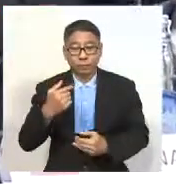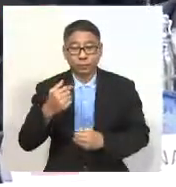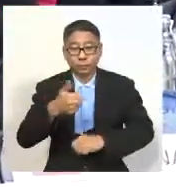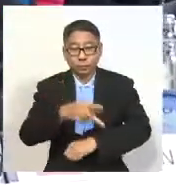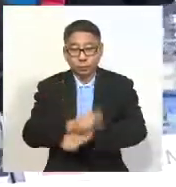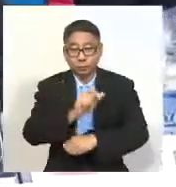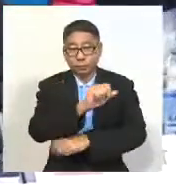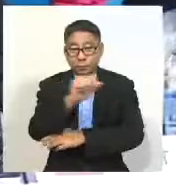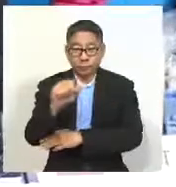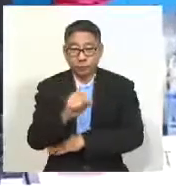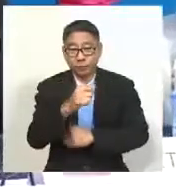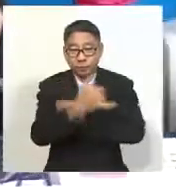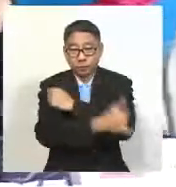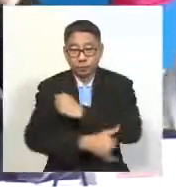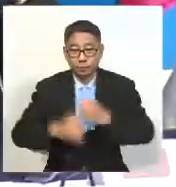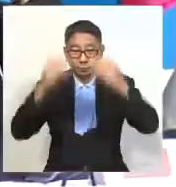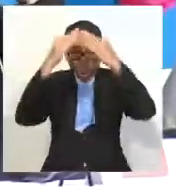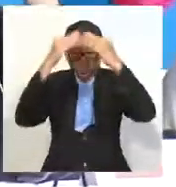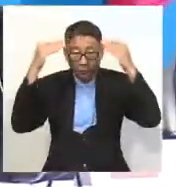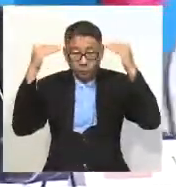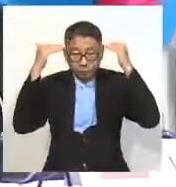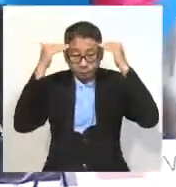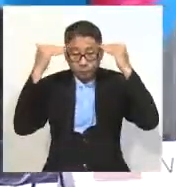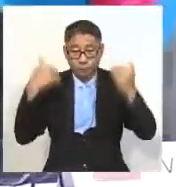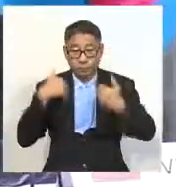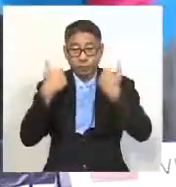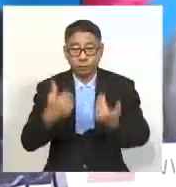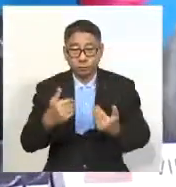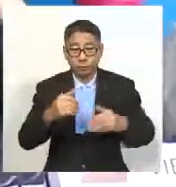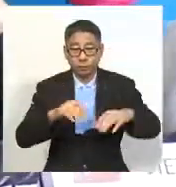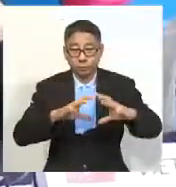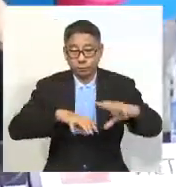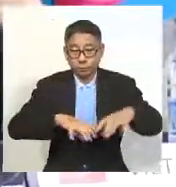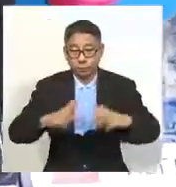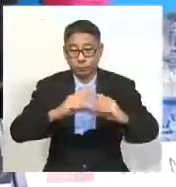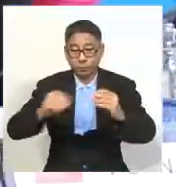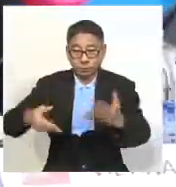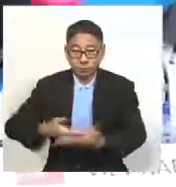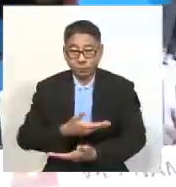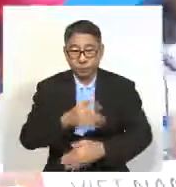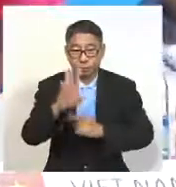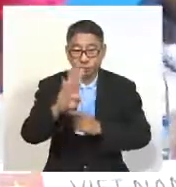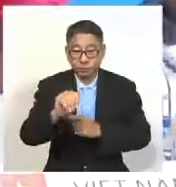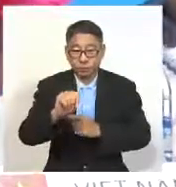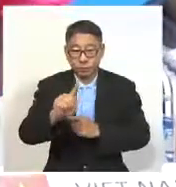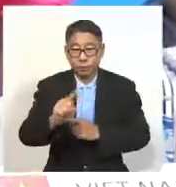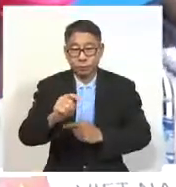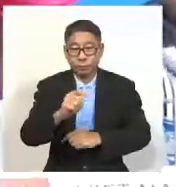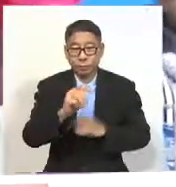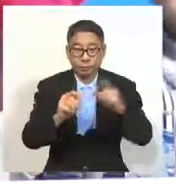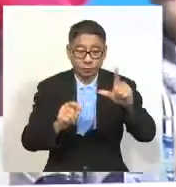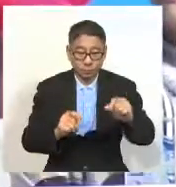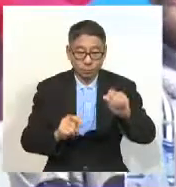ประธานสภาแห่งชาติสาธารณรัฐสังคมนิยมเวียดนามโดยมีการจัดการประชุมใหญ่ไอป้าครั้งที่41ในระหว่างวัน